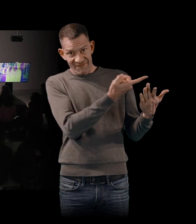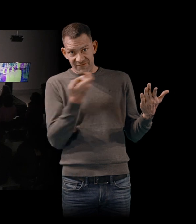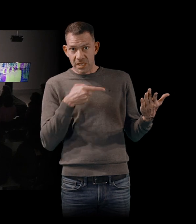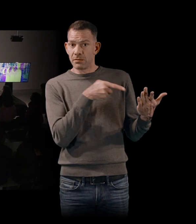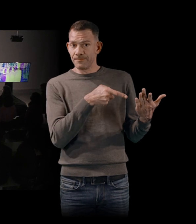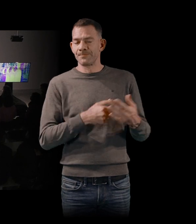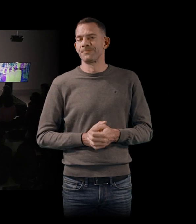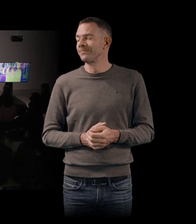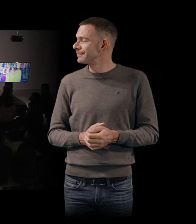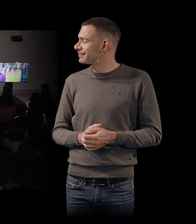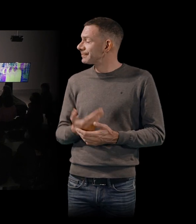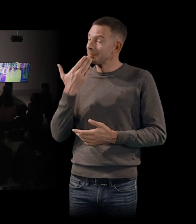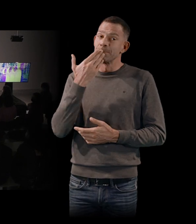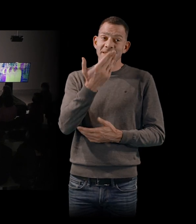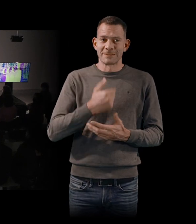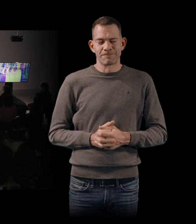Merci.